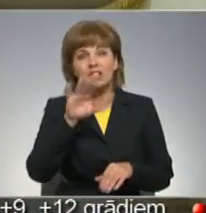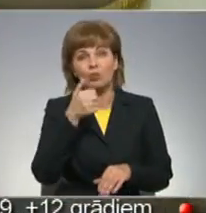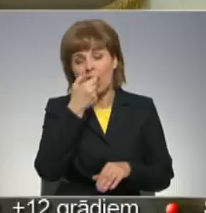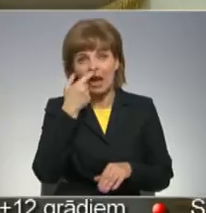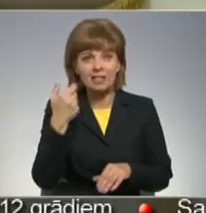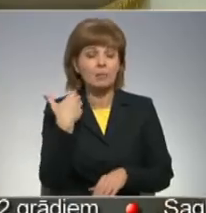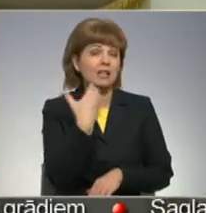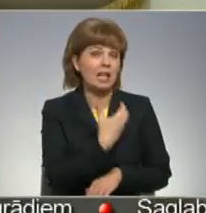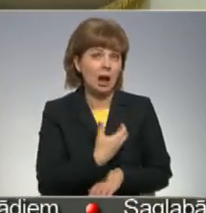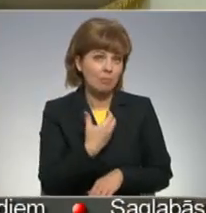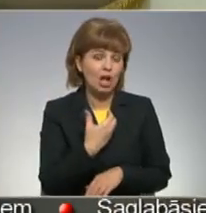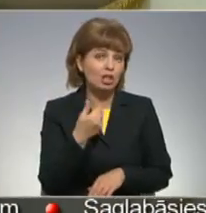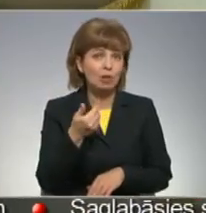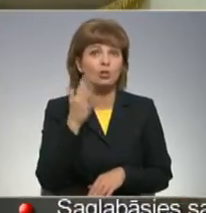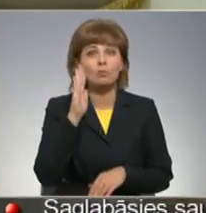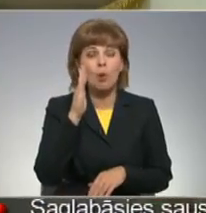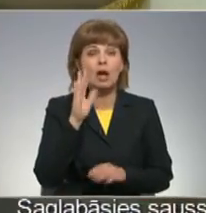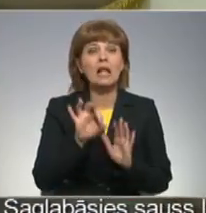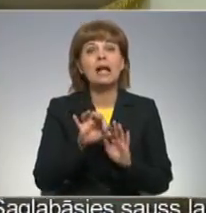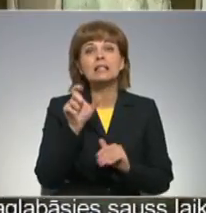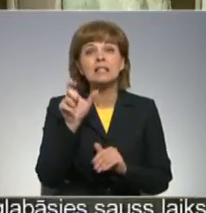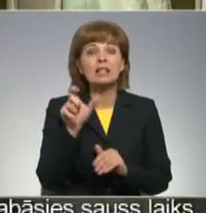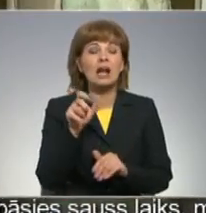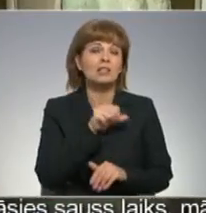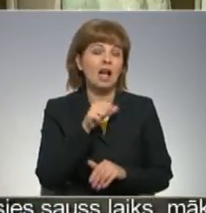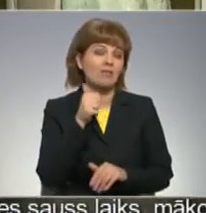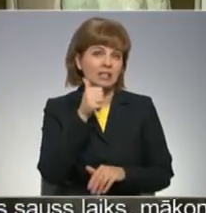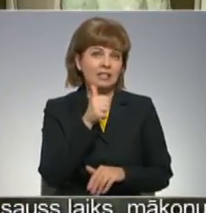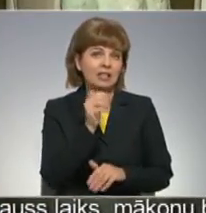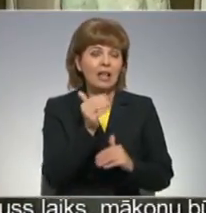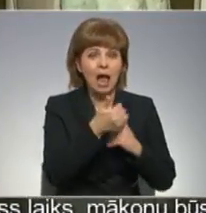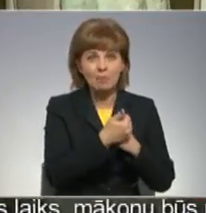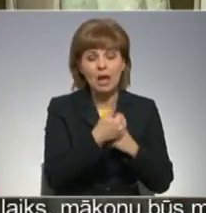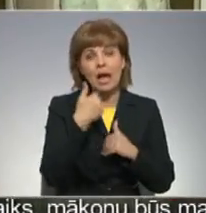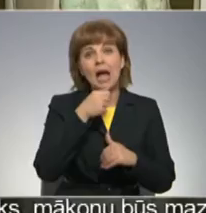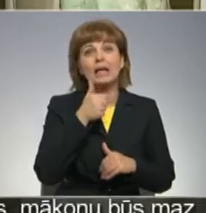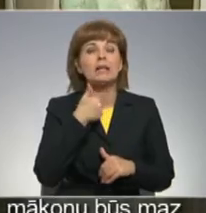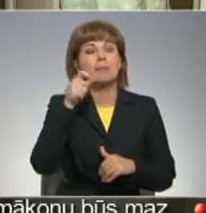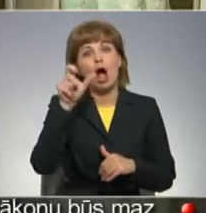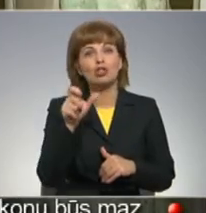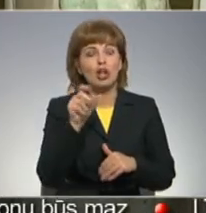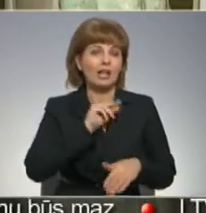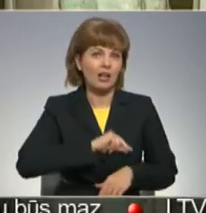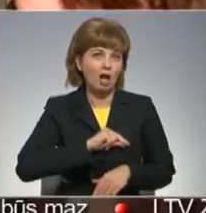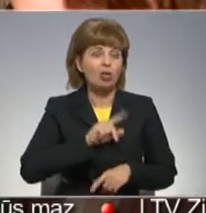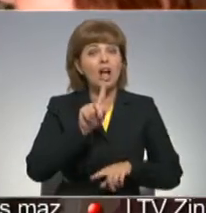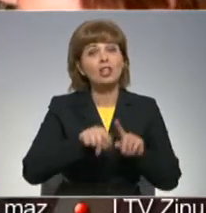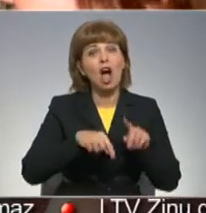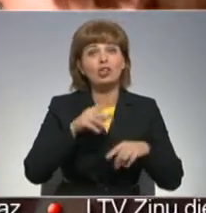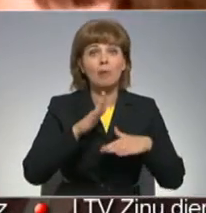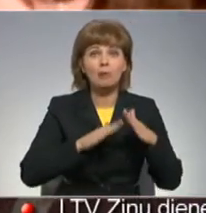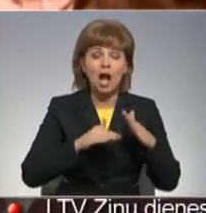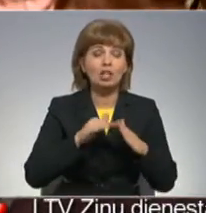ļoti nepieciešamais nieciņš ir citāds un sevi slēpj arī kādreizējās īpašnieces raksturu. Daži ir ļoti praktiski, kā